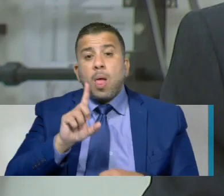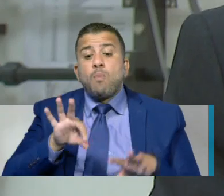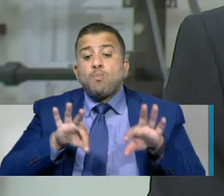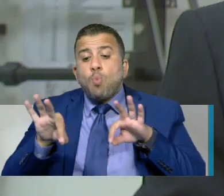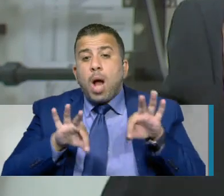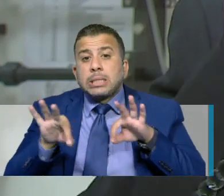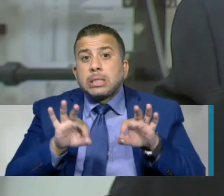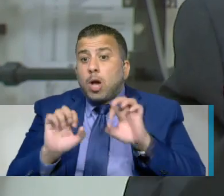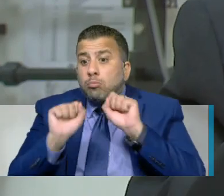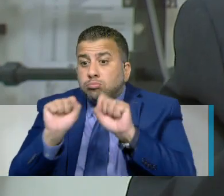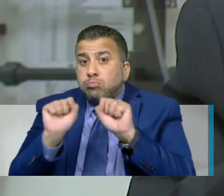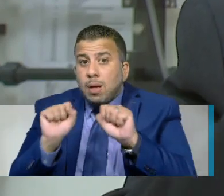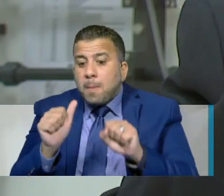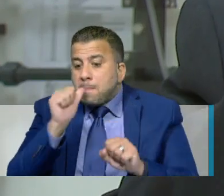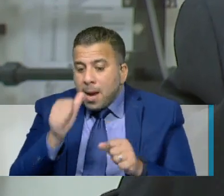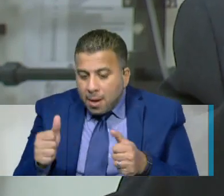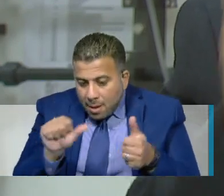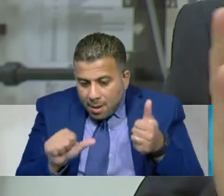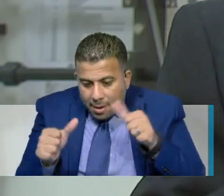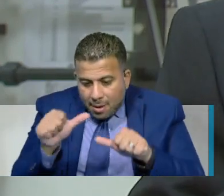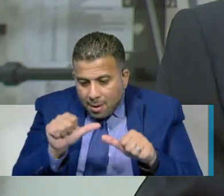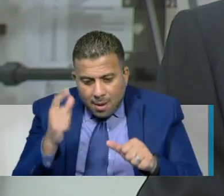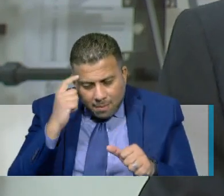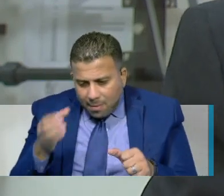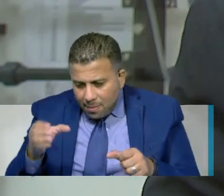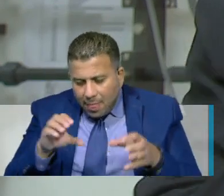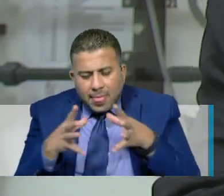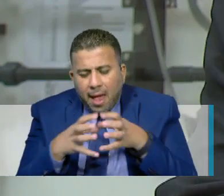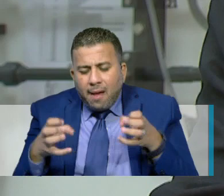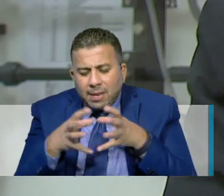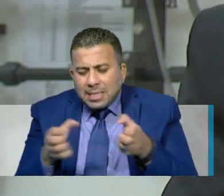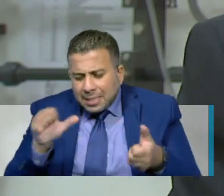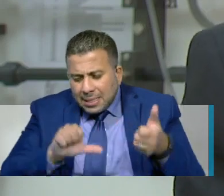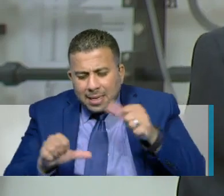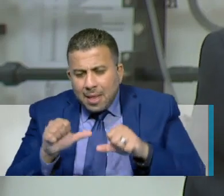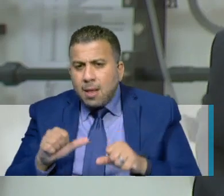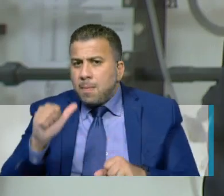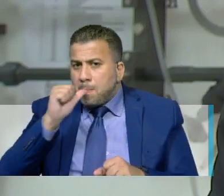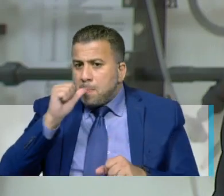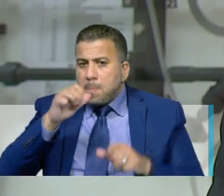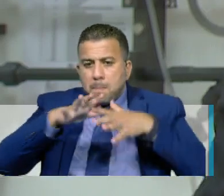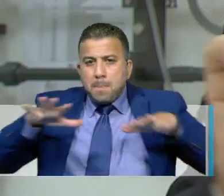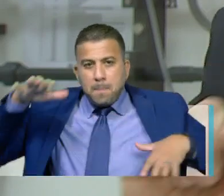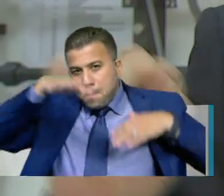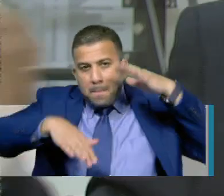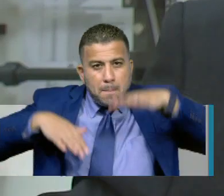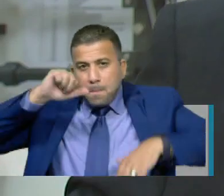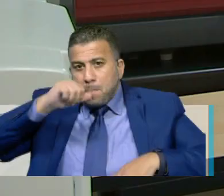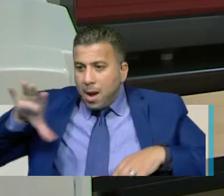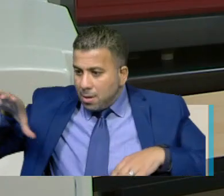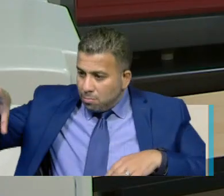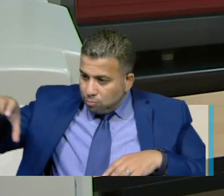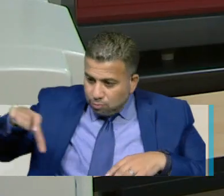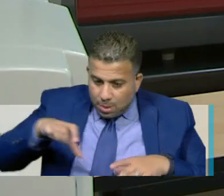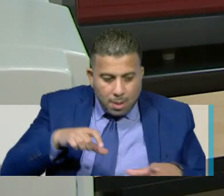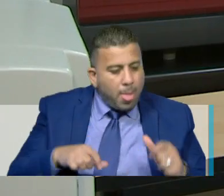مهندس متخصص في التحلية يقوم بيعرف بشكل تفصيلي عملية التحلية منذ دخول مياه البحار إلى نهاية حصولك على المياه